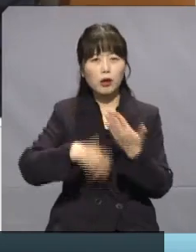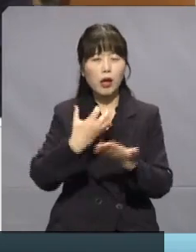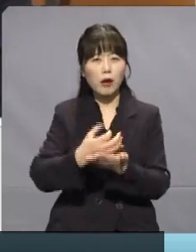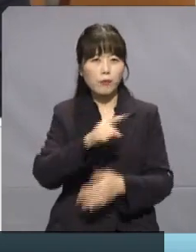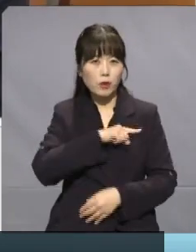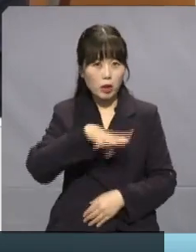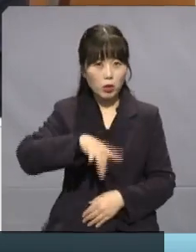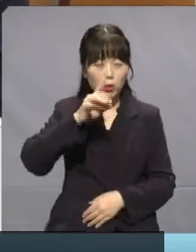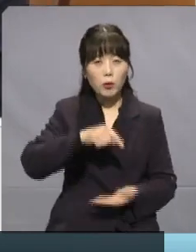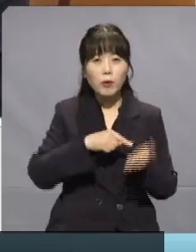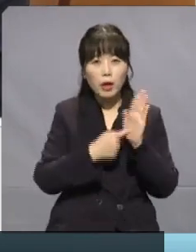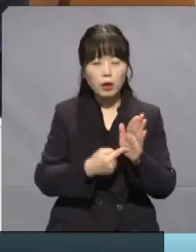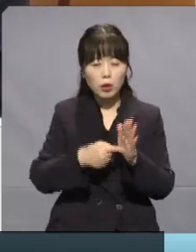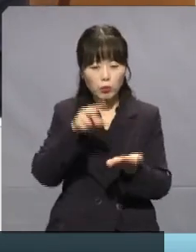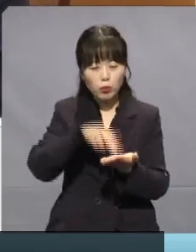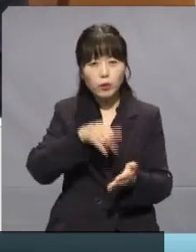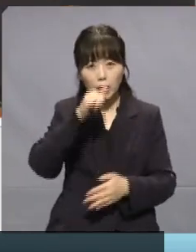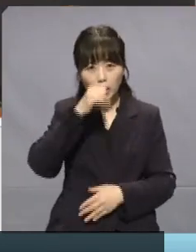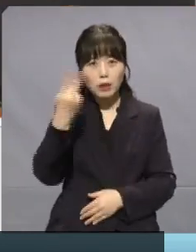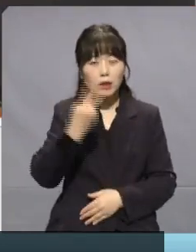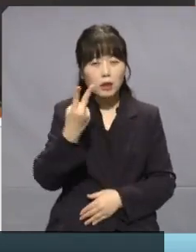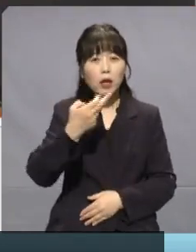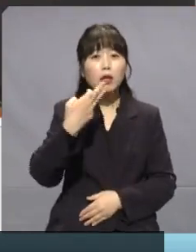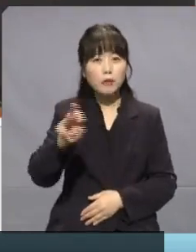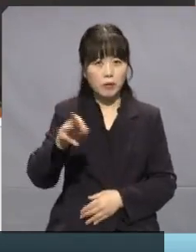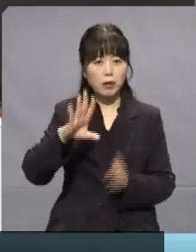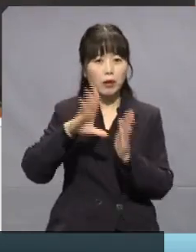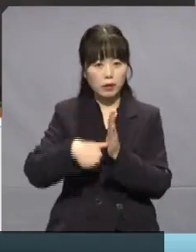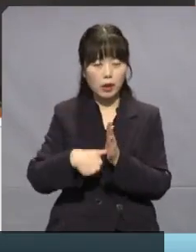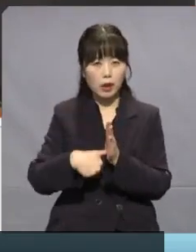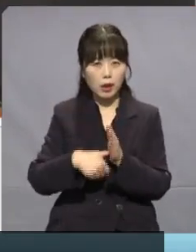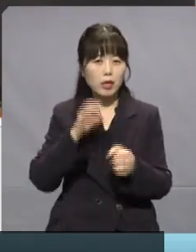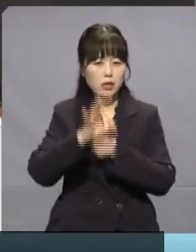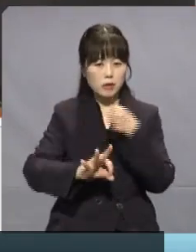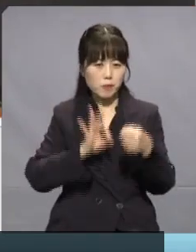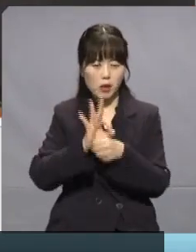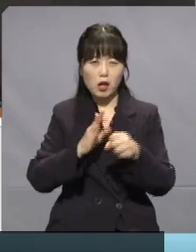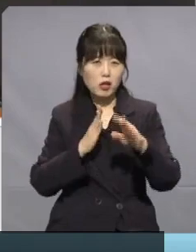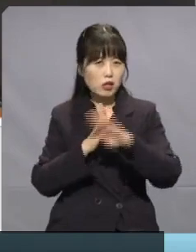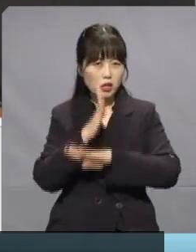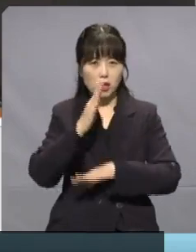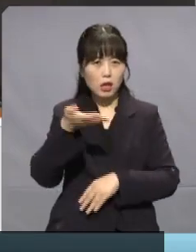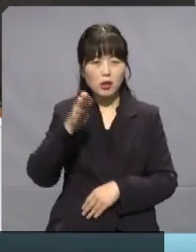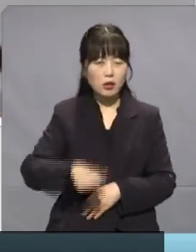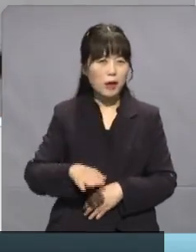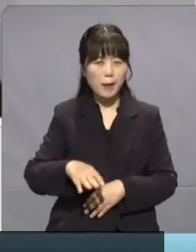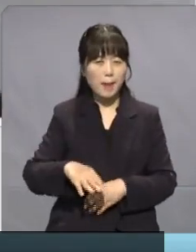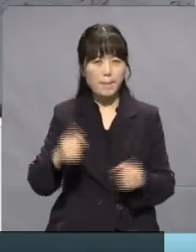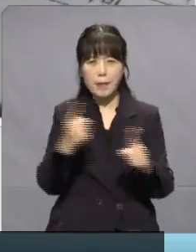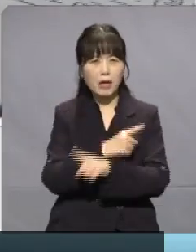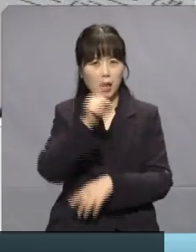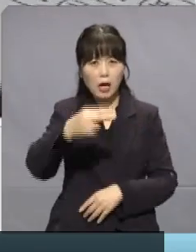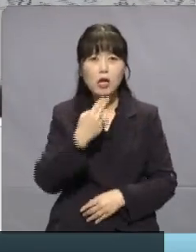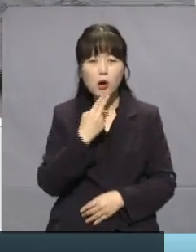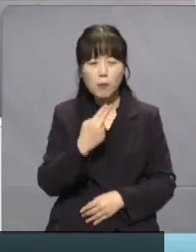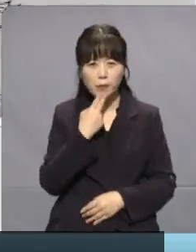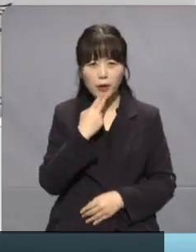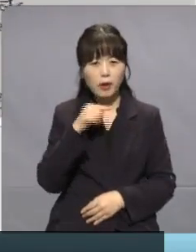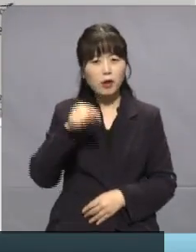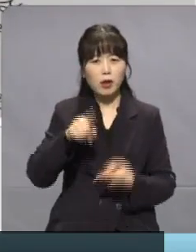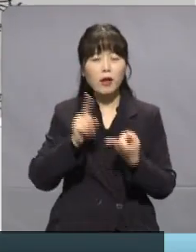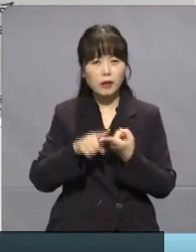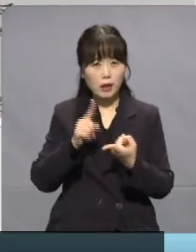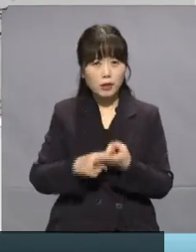나와서 굉장히 우리에게 화제가 됐던 건 2013년이거든요 지금 10년 지났는데 아무것도 바뀐게 없는 부분들이 있어서이 좀